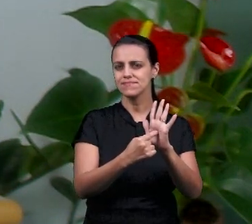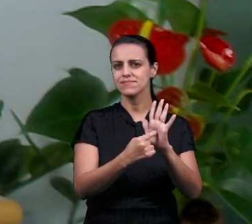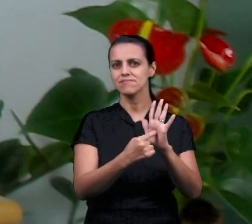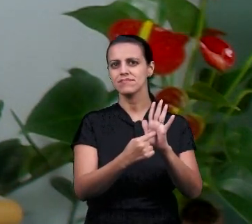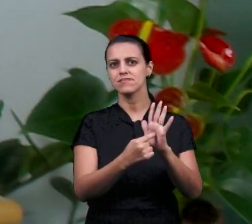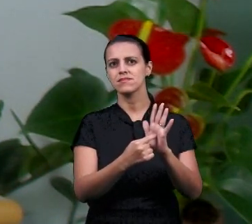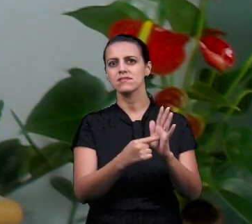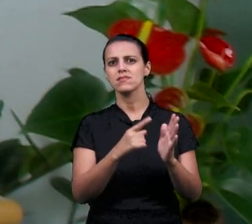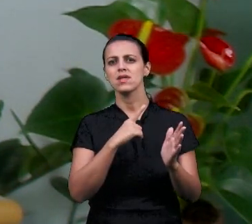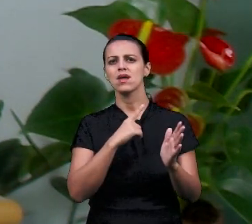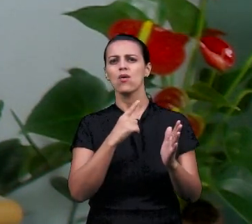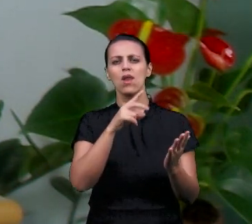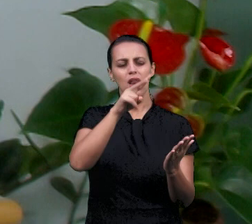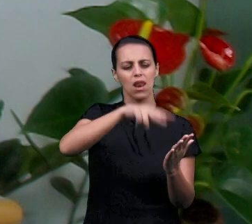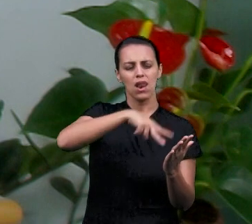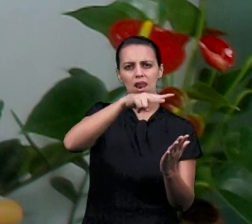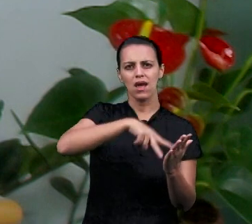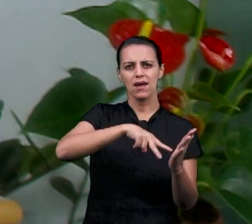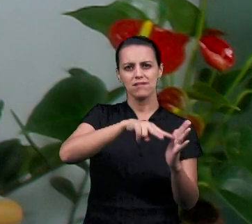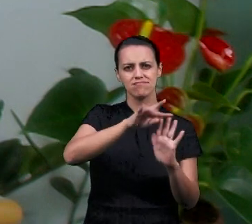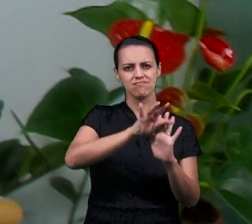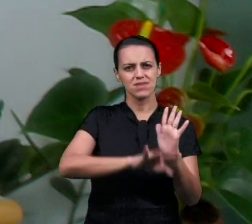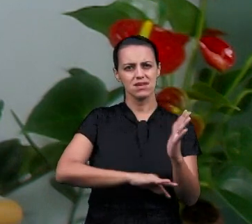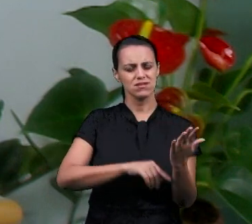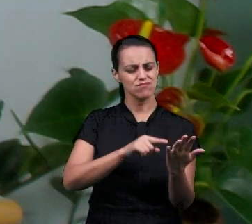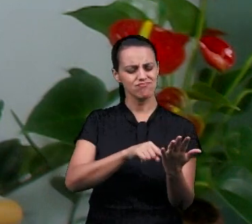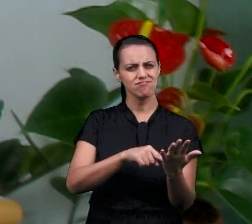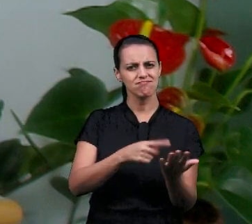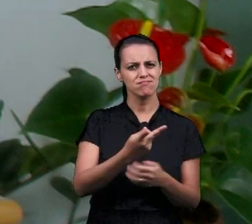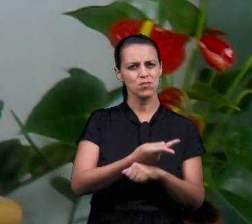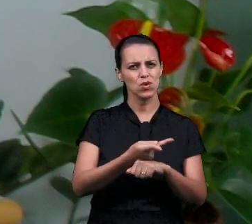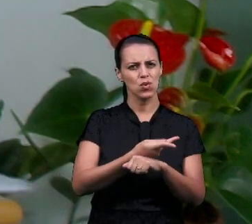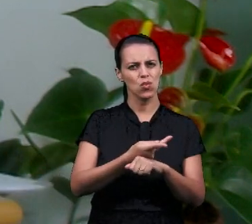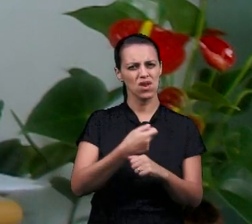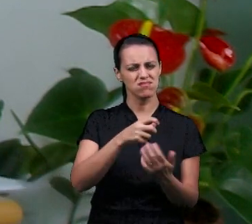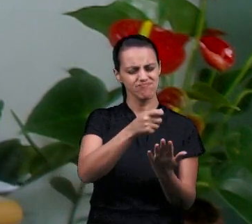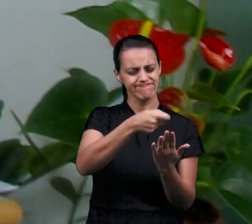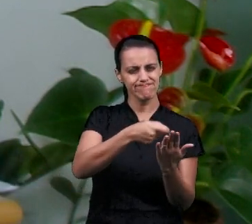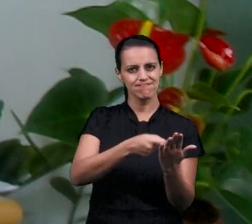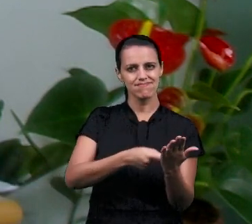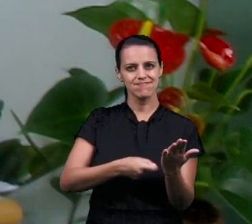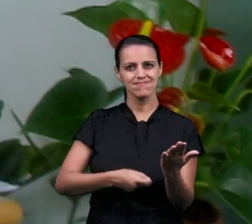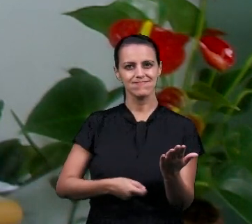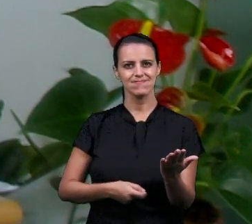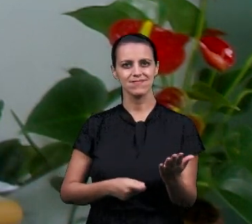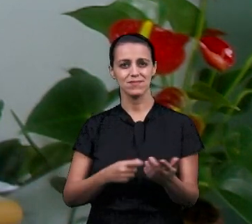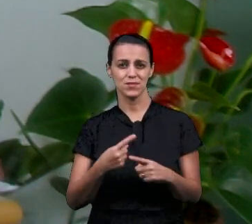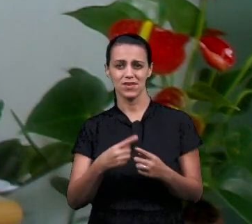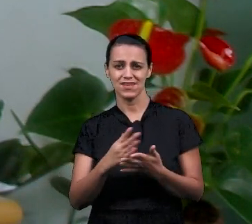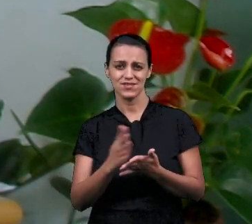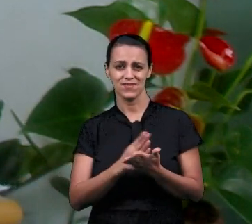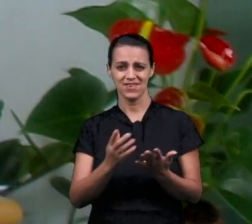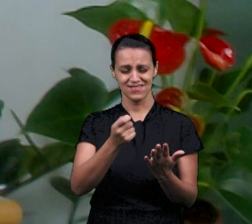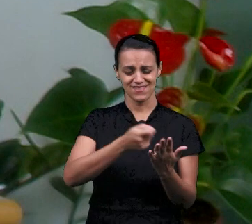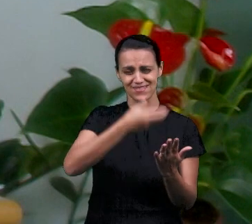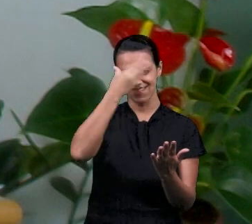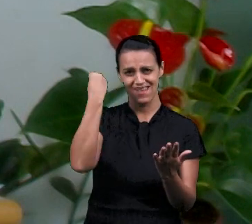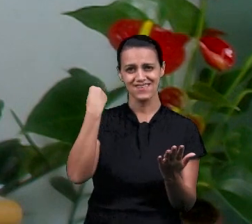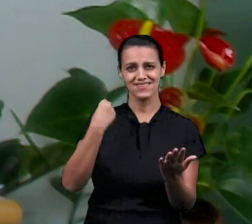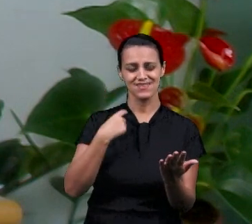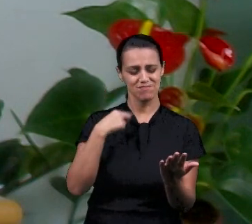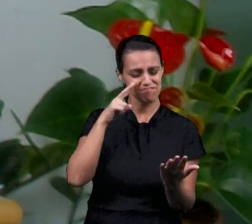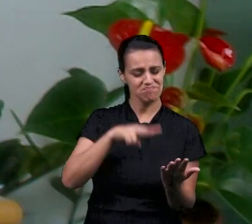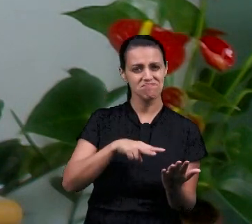loi dans un texte que je vais voir si j'ai ici noté, parce que des fois on note et on oublie.